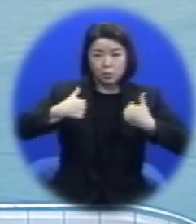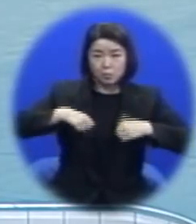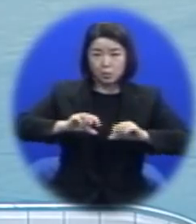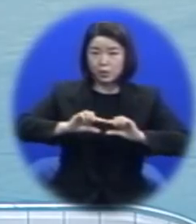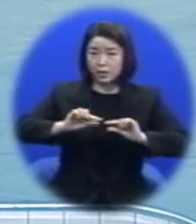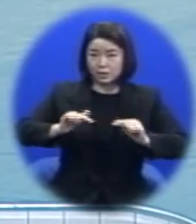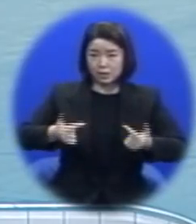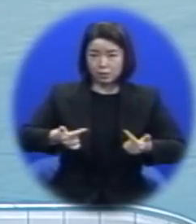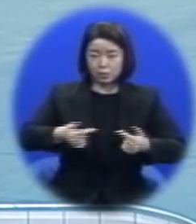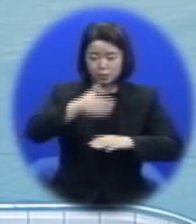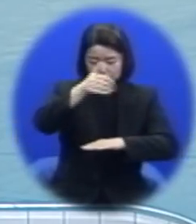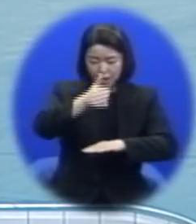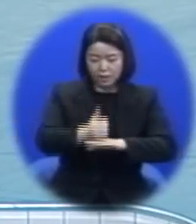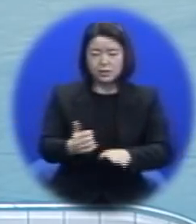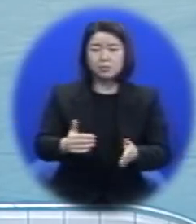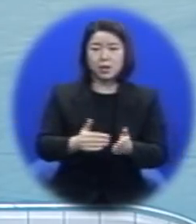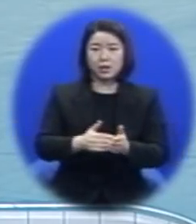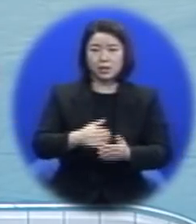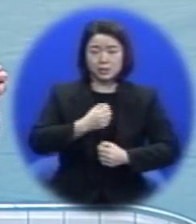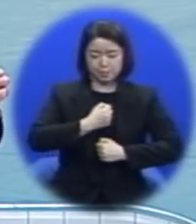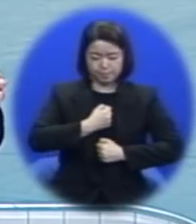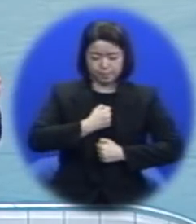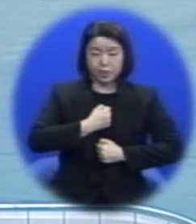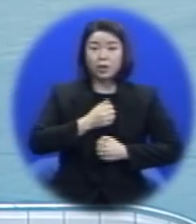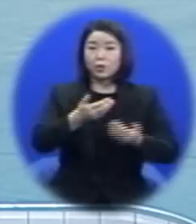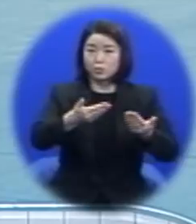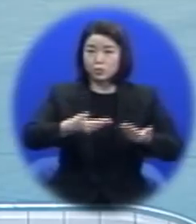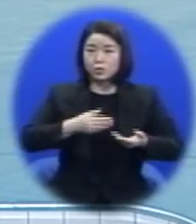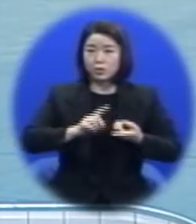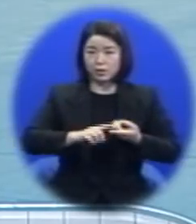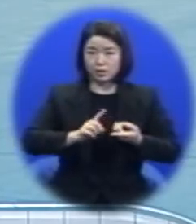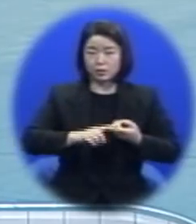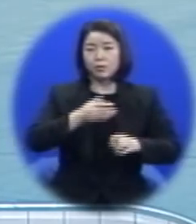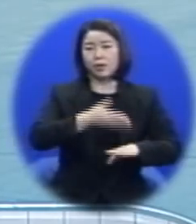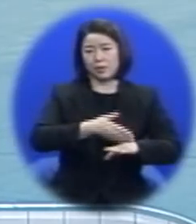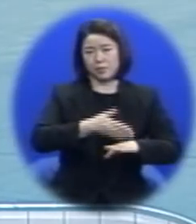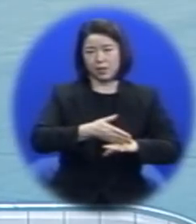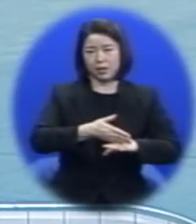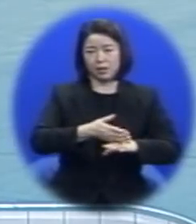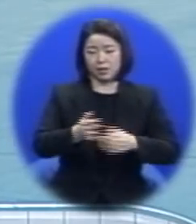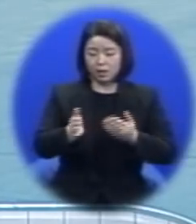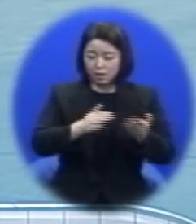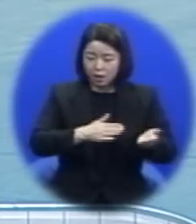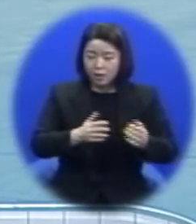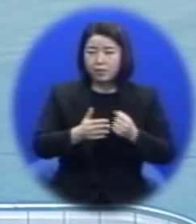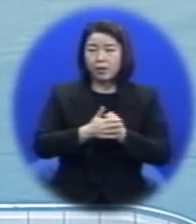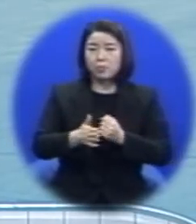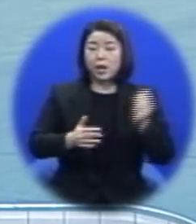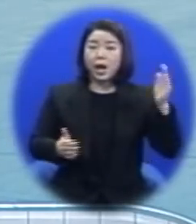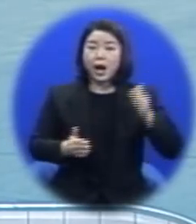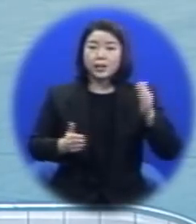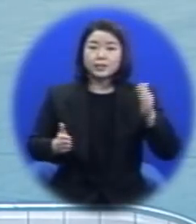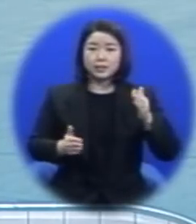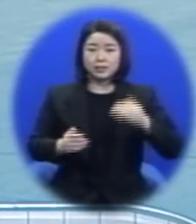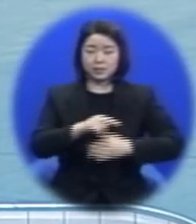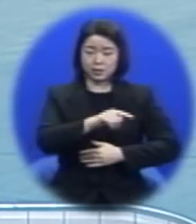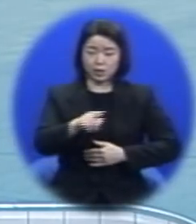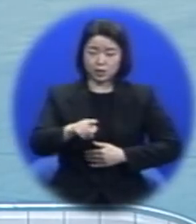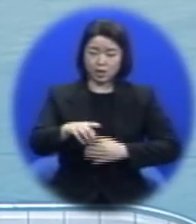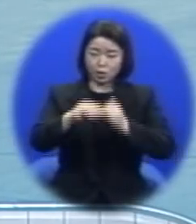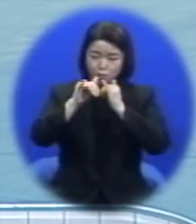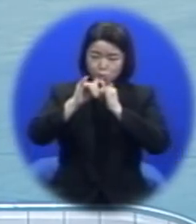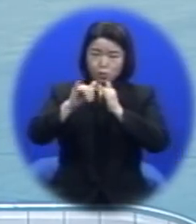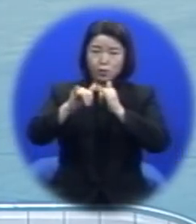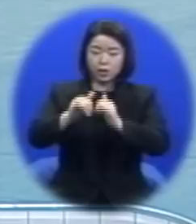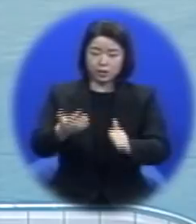자리를 지켜주신 것. 그래서 결국은 그 학생들이 저렇게 훌륭하게 이렇게